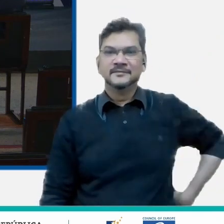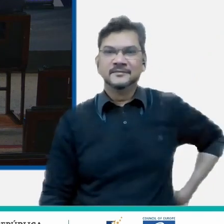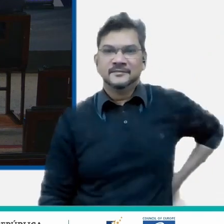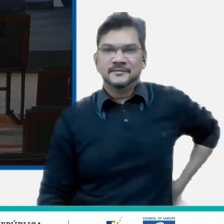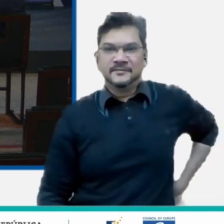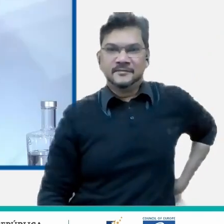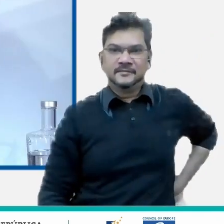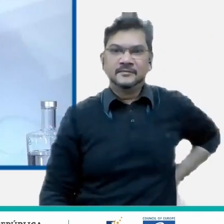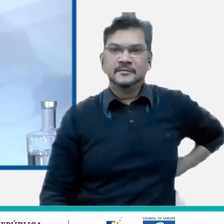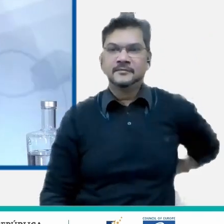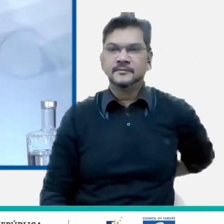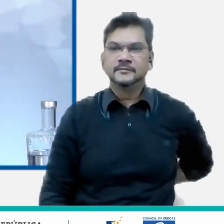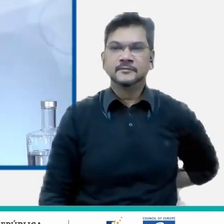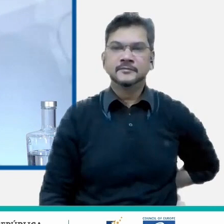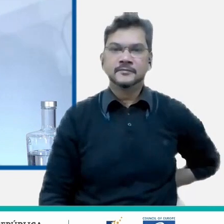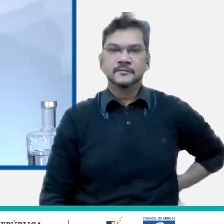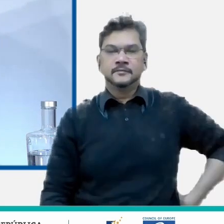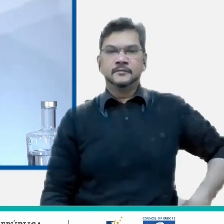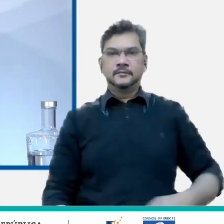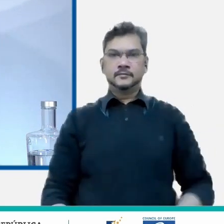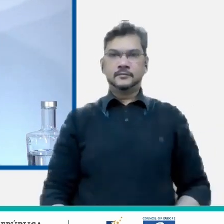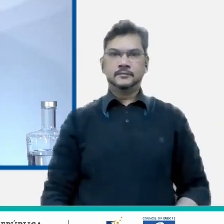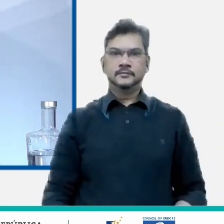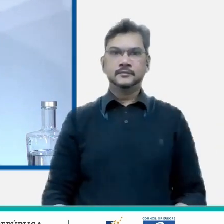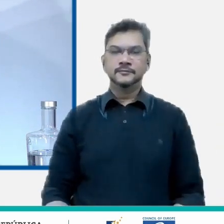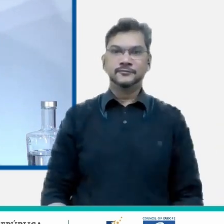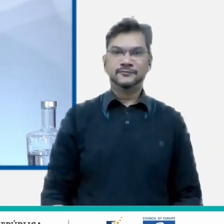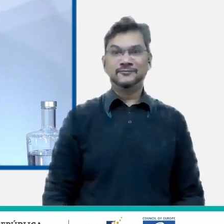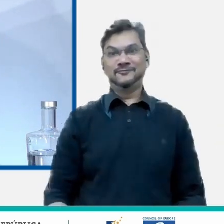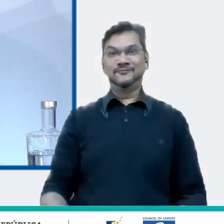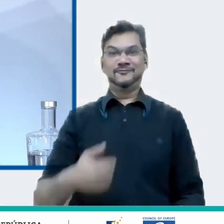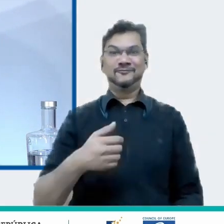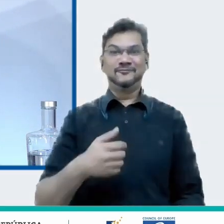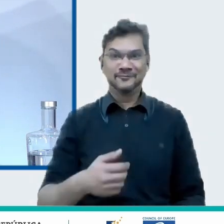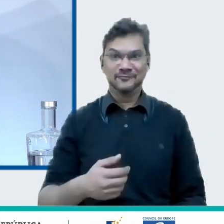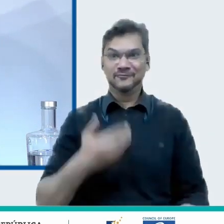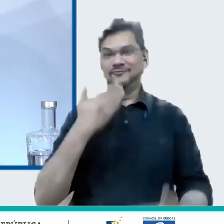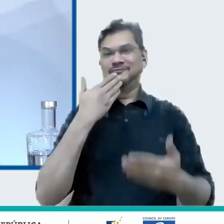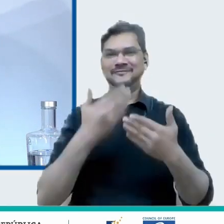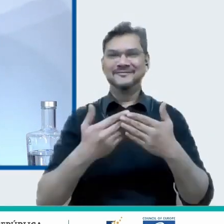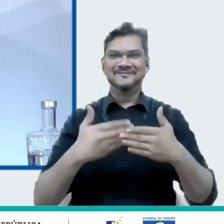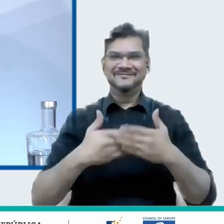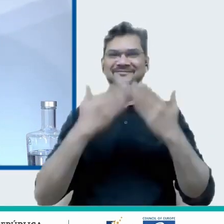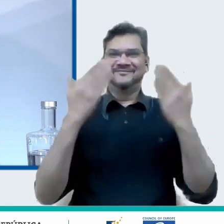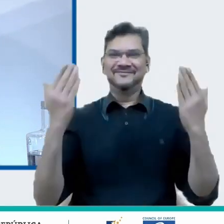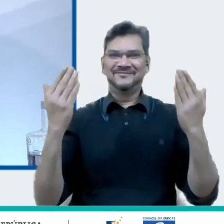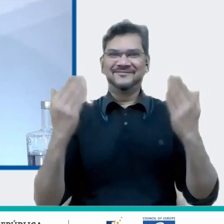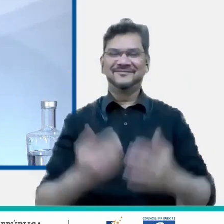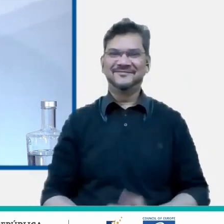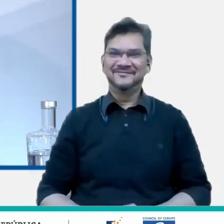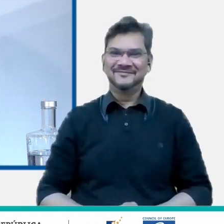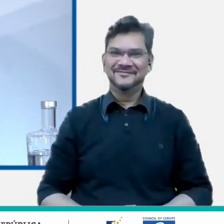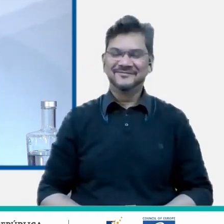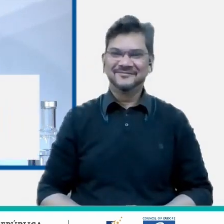участники сегодняшнего форума. Я хотел коротко рассказать вам о Сендайской программе в